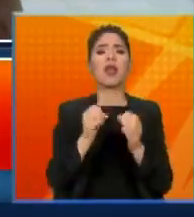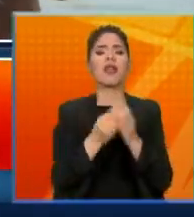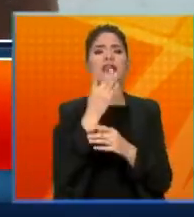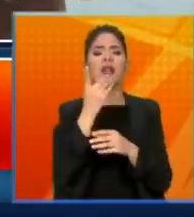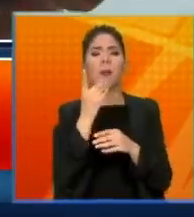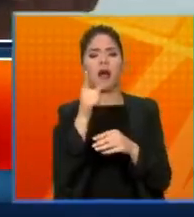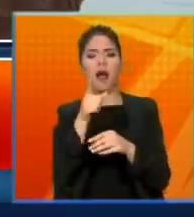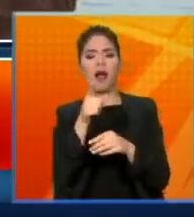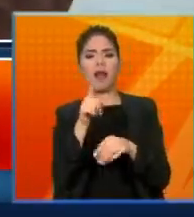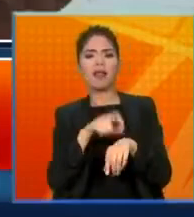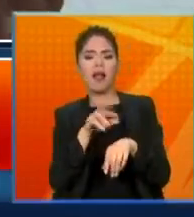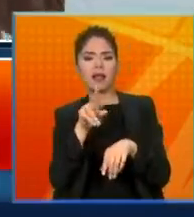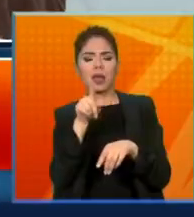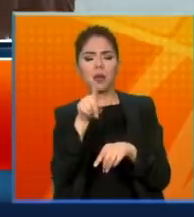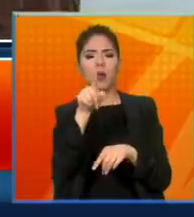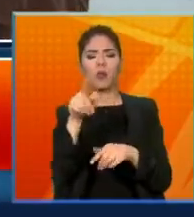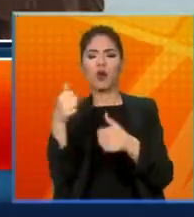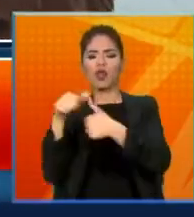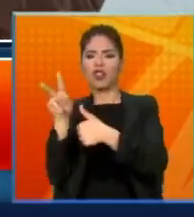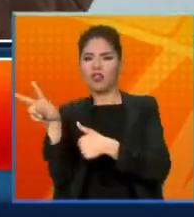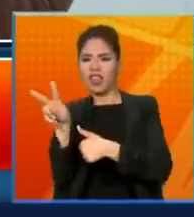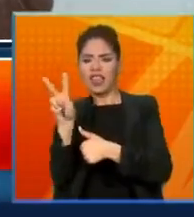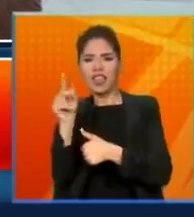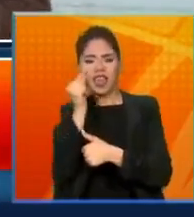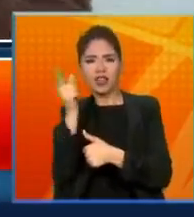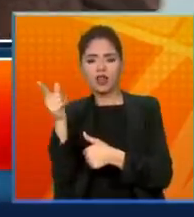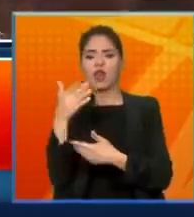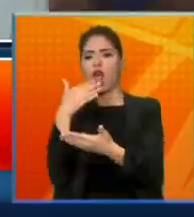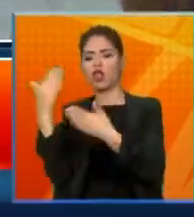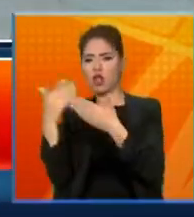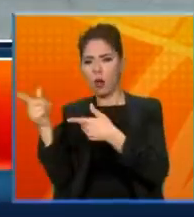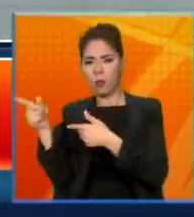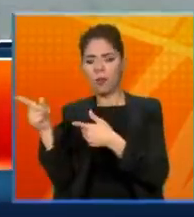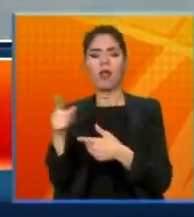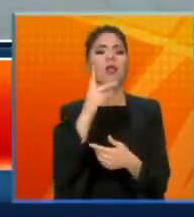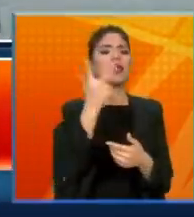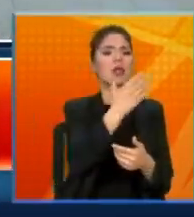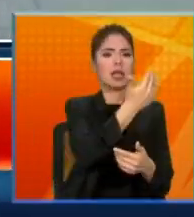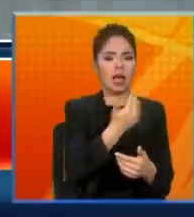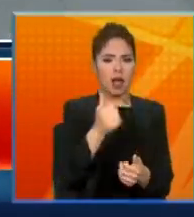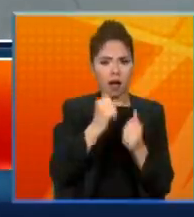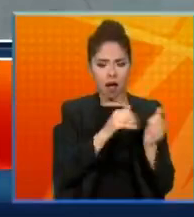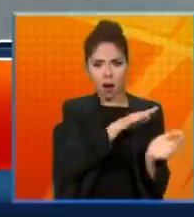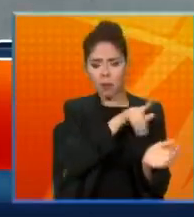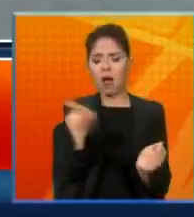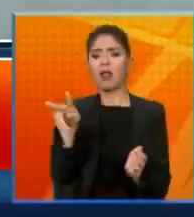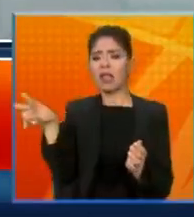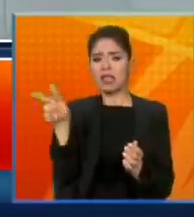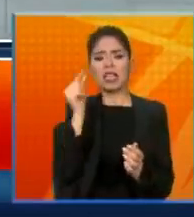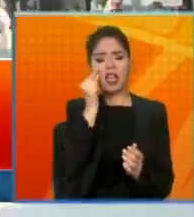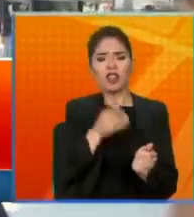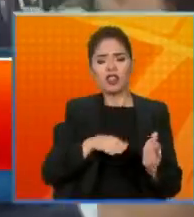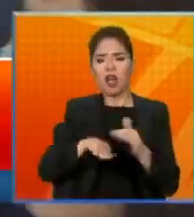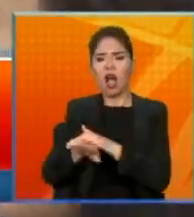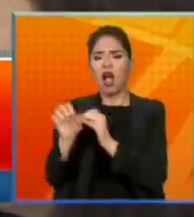yaşandı. Nişanlı çift bankta oturup sohbet ediyordu. Ardından işte bu yönden hızla gelen bir araç çifti altına